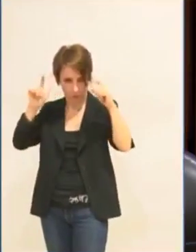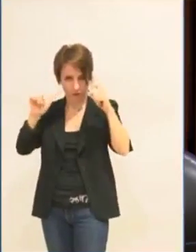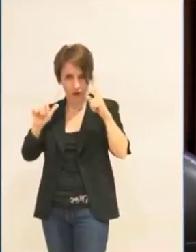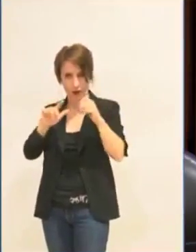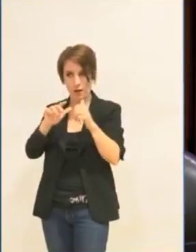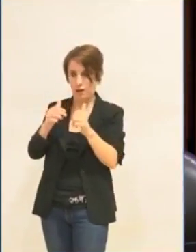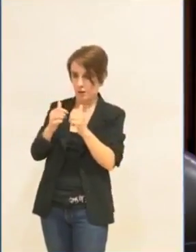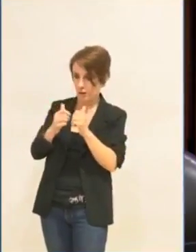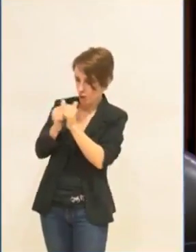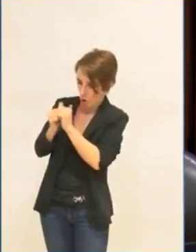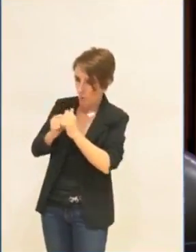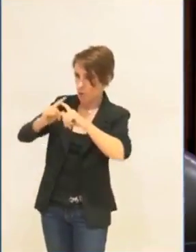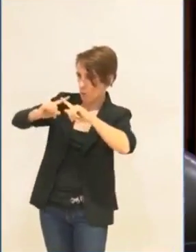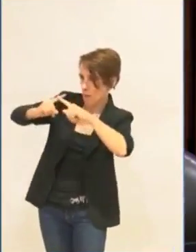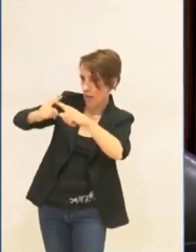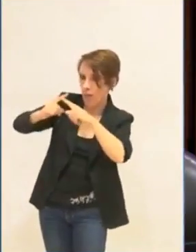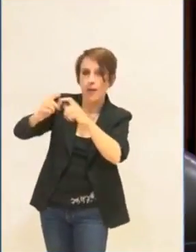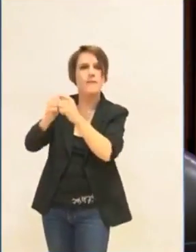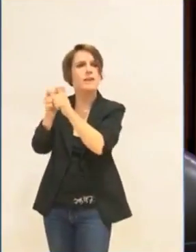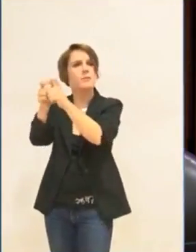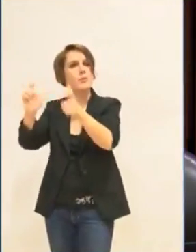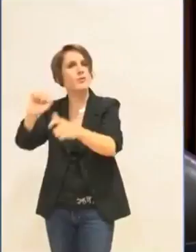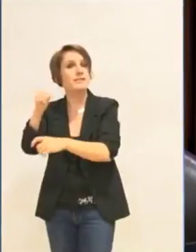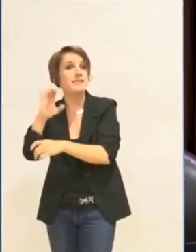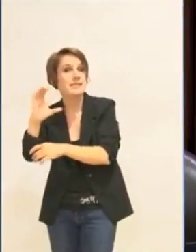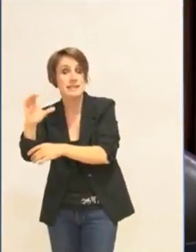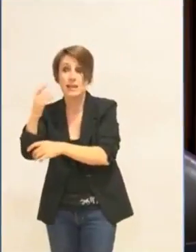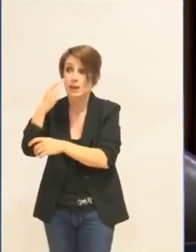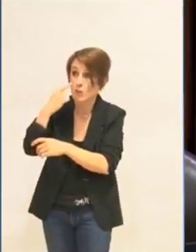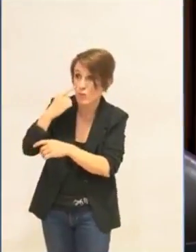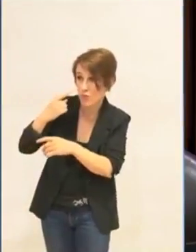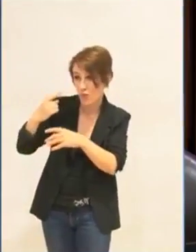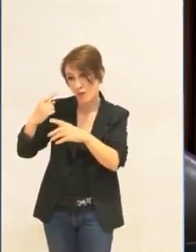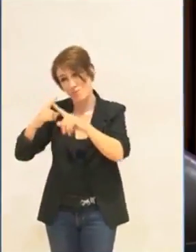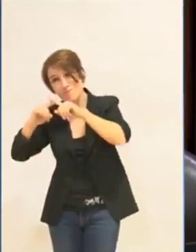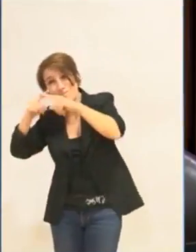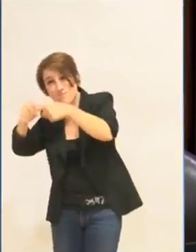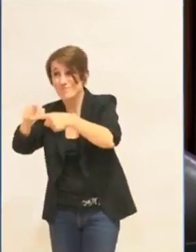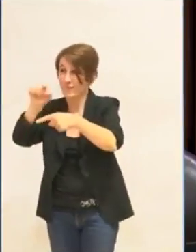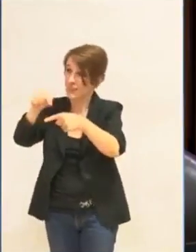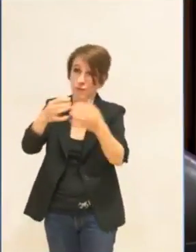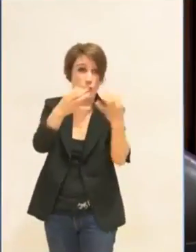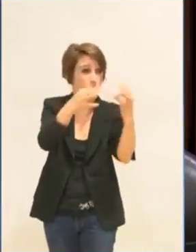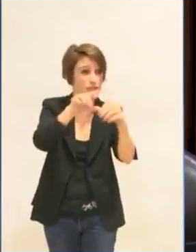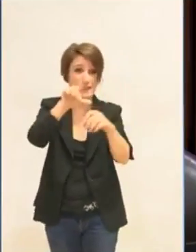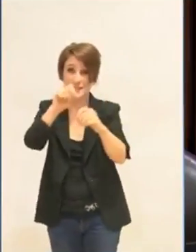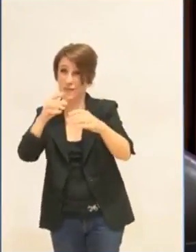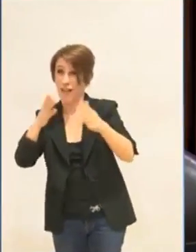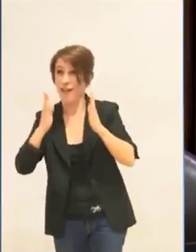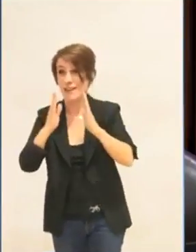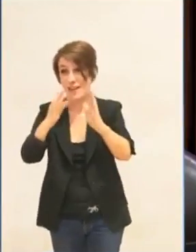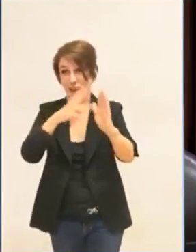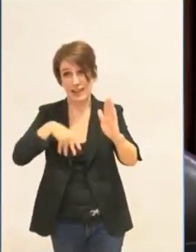SIC, pour que soit envisagée la démolition du 10-20, la